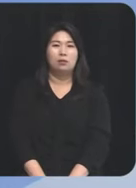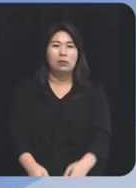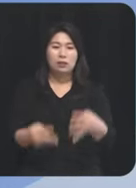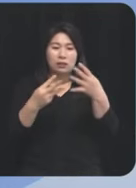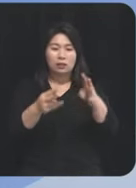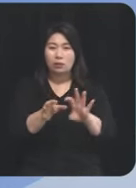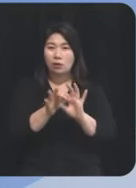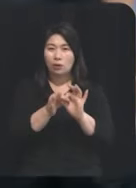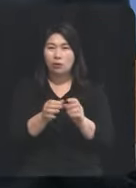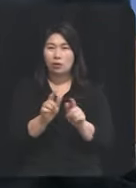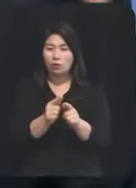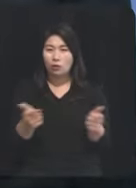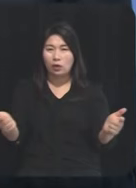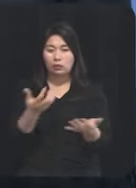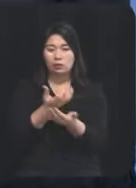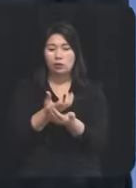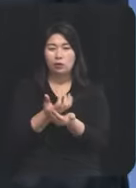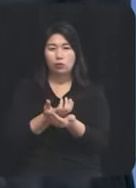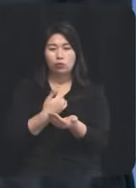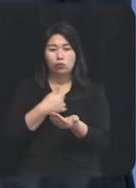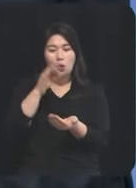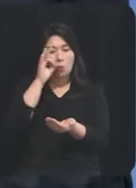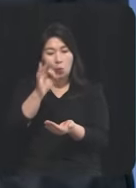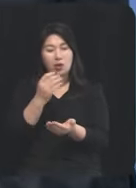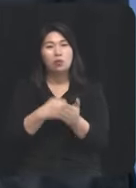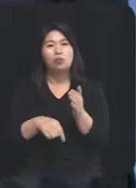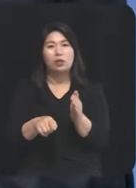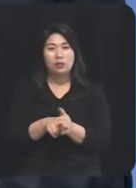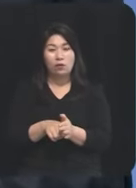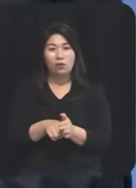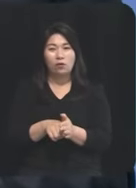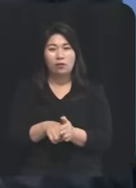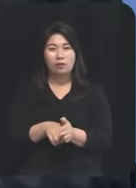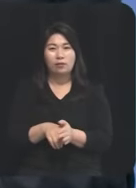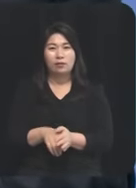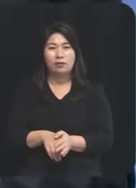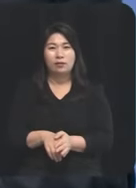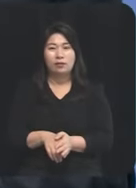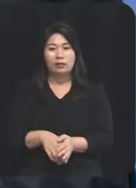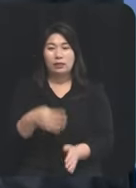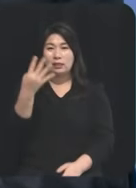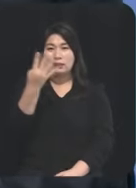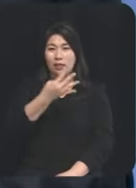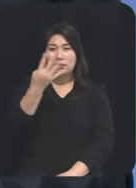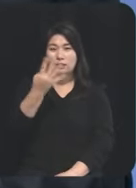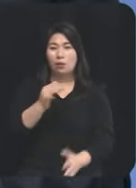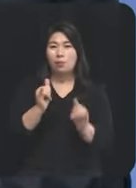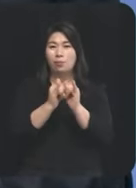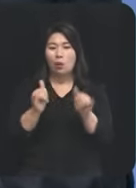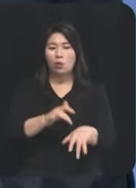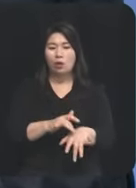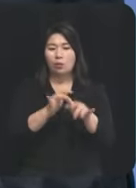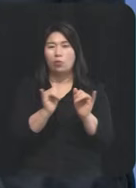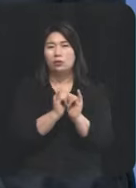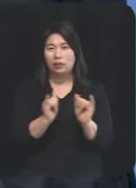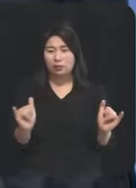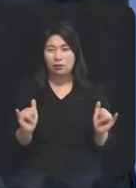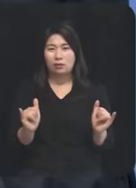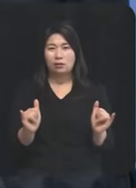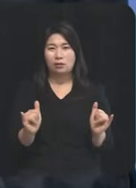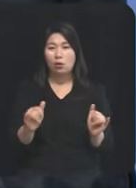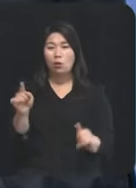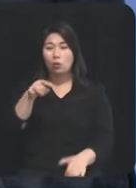4.3과 관련 여러 가지 자료들을 우리가 열람하려면 그래서 지금 4천 명이 넘는 행방불명자들이